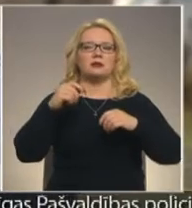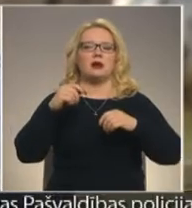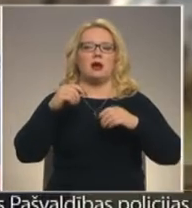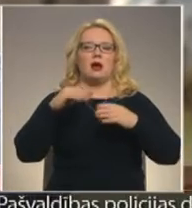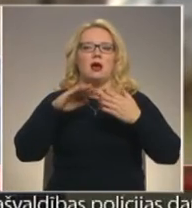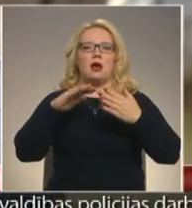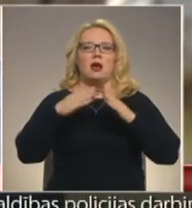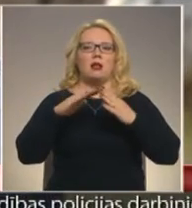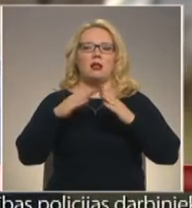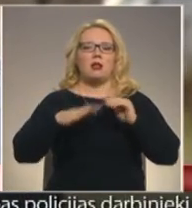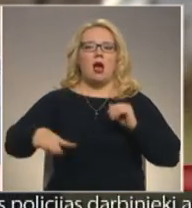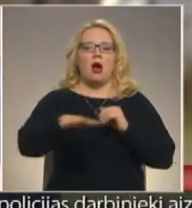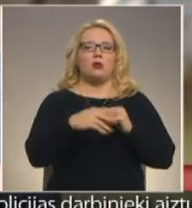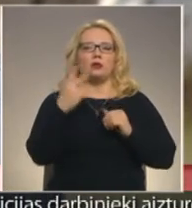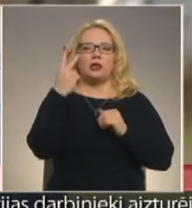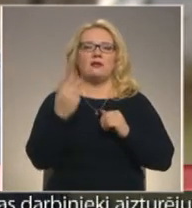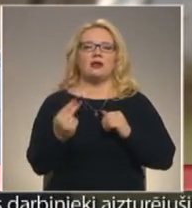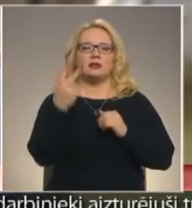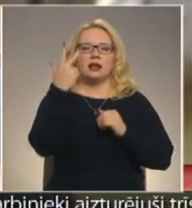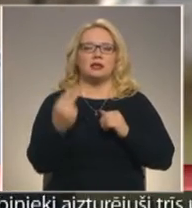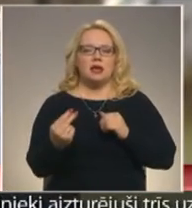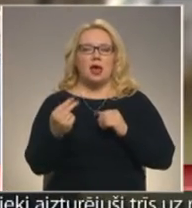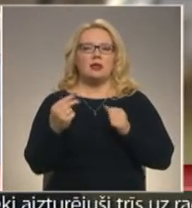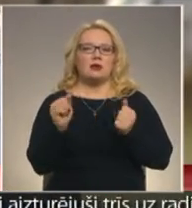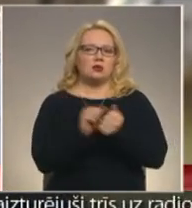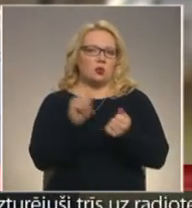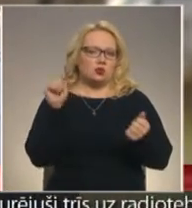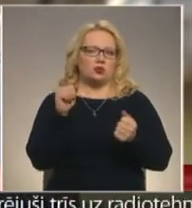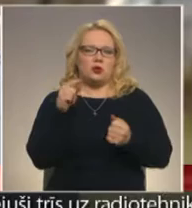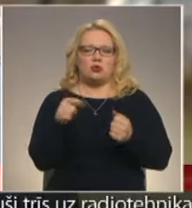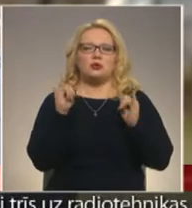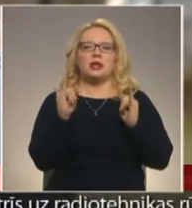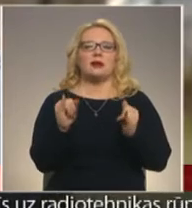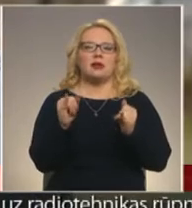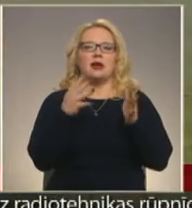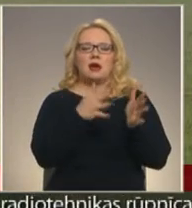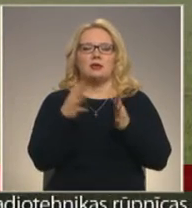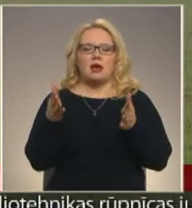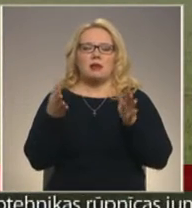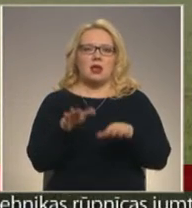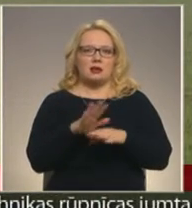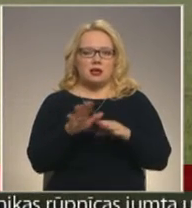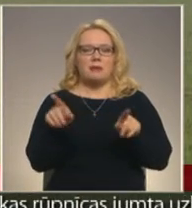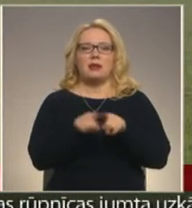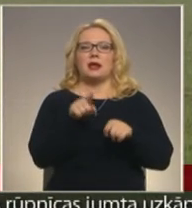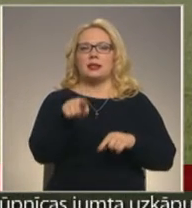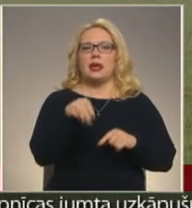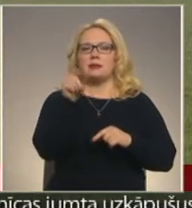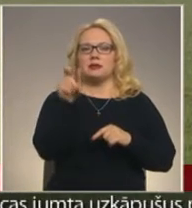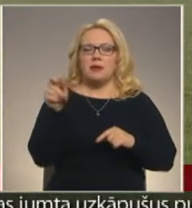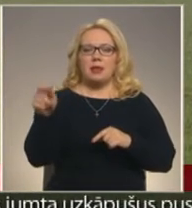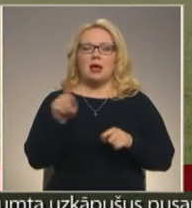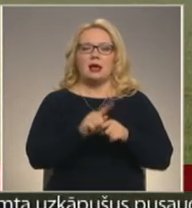laikā nosūcās un nekādu sliktu ietekmi uz kā saka, sējumiem neatstāja. Taču arī tiem zemniekiem,